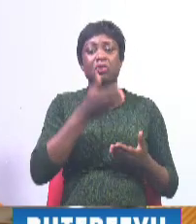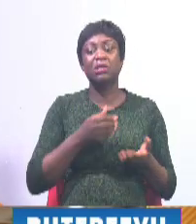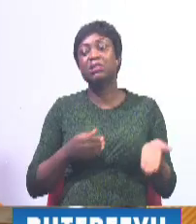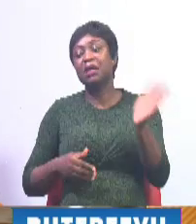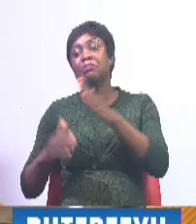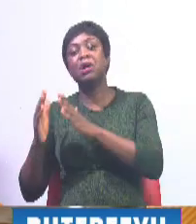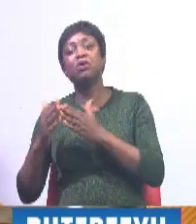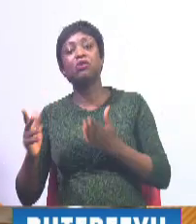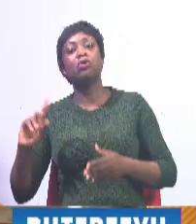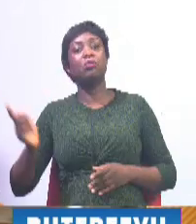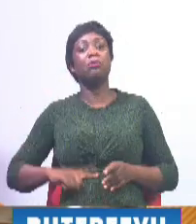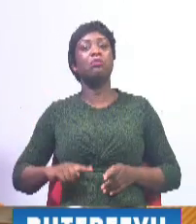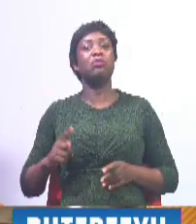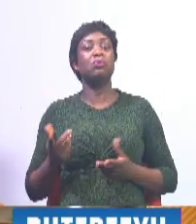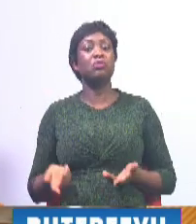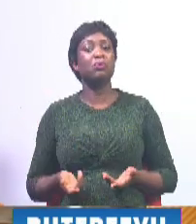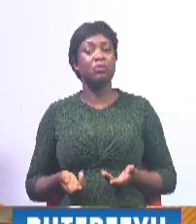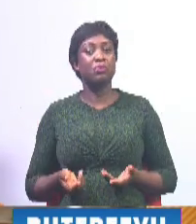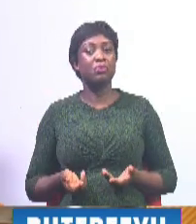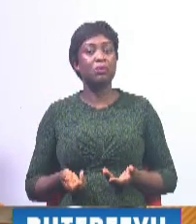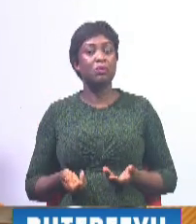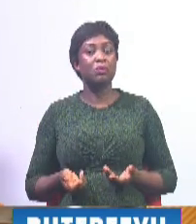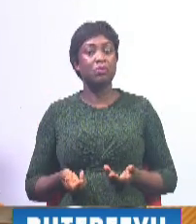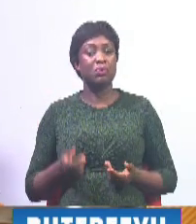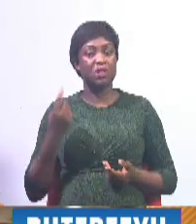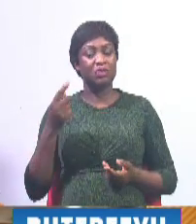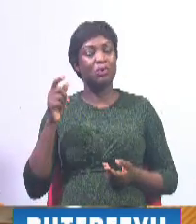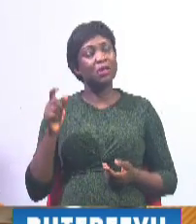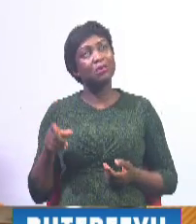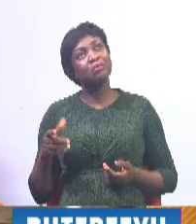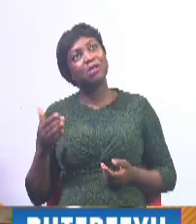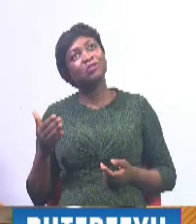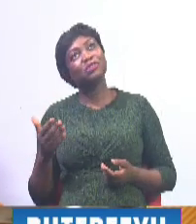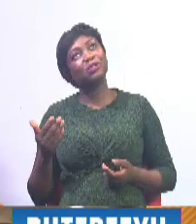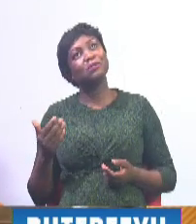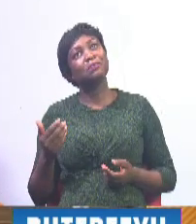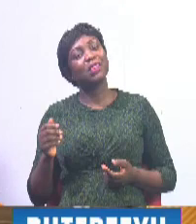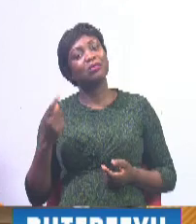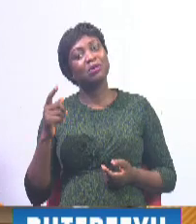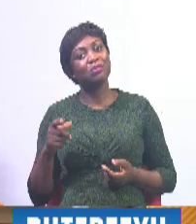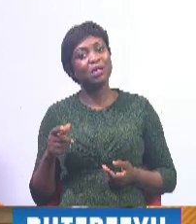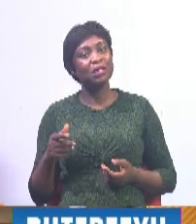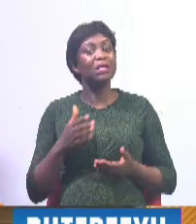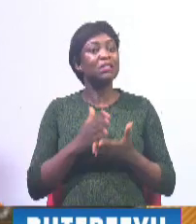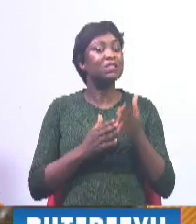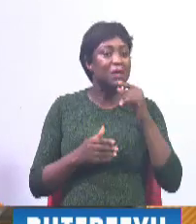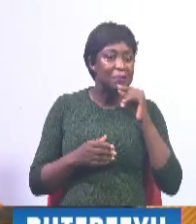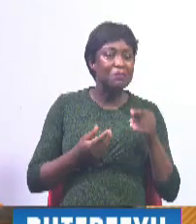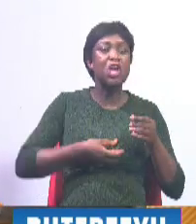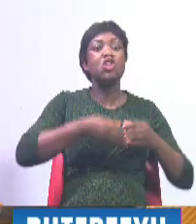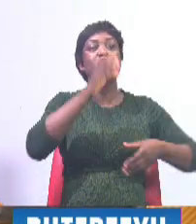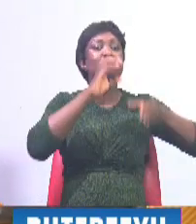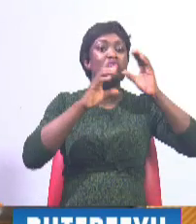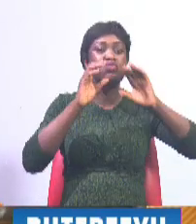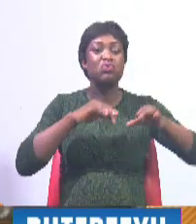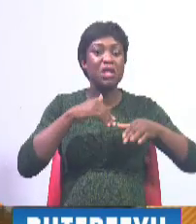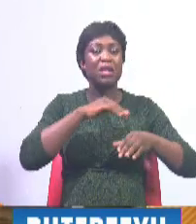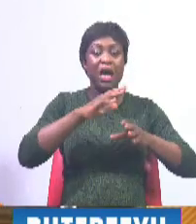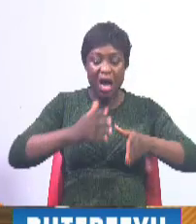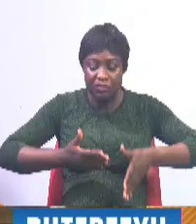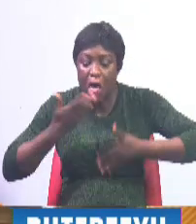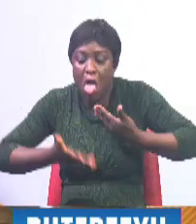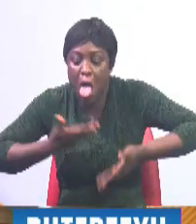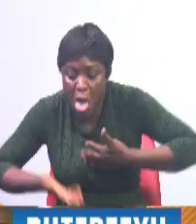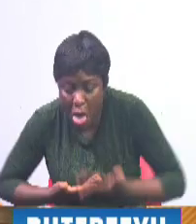nga ogenda okudda eka waliwo eyayimba n'oluyimba nti abasajja nga si bangu ne banywa emyenge ne babisesema wali bye balidde byonna omukyala